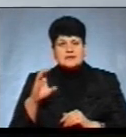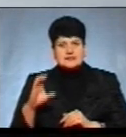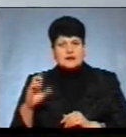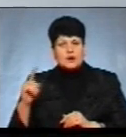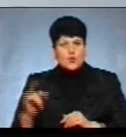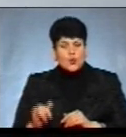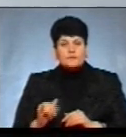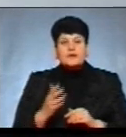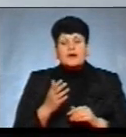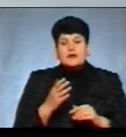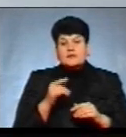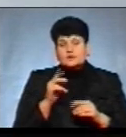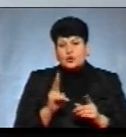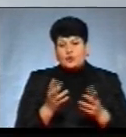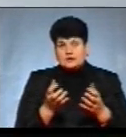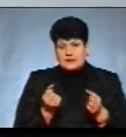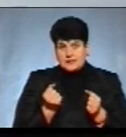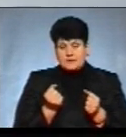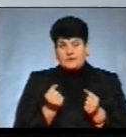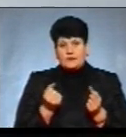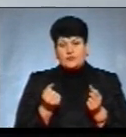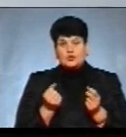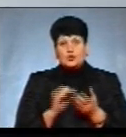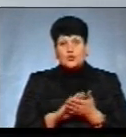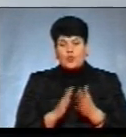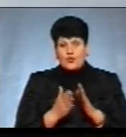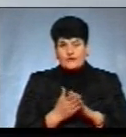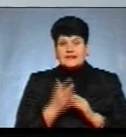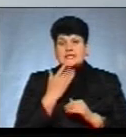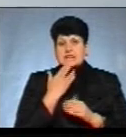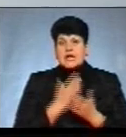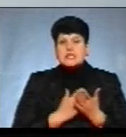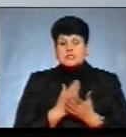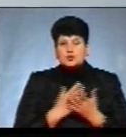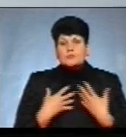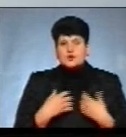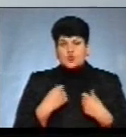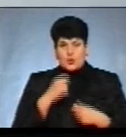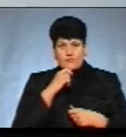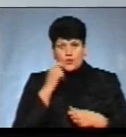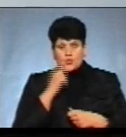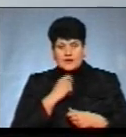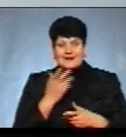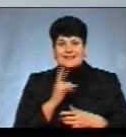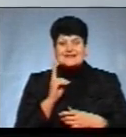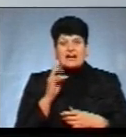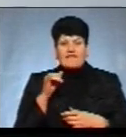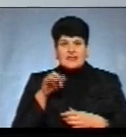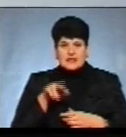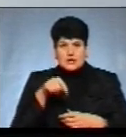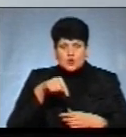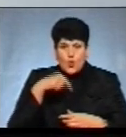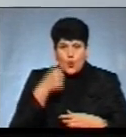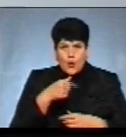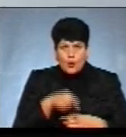Отже, далі. На основі звітів аптека отримує кошти за договором від Національної служби здоров'я України, яка з